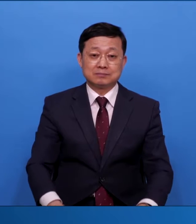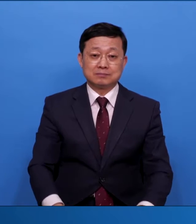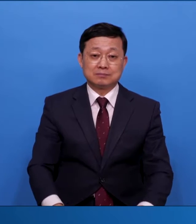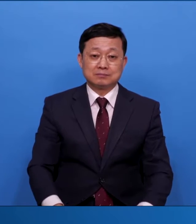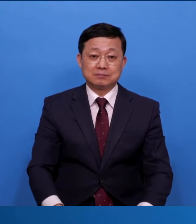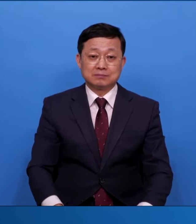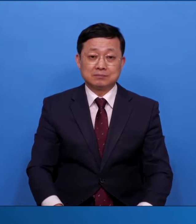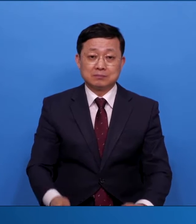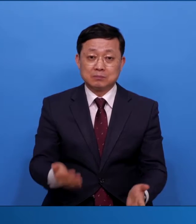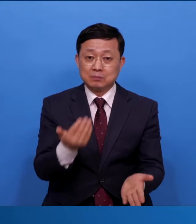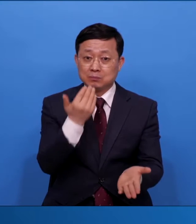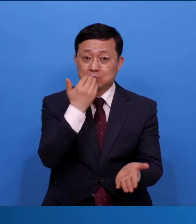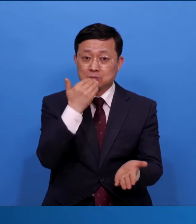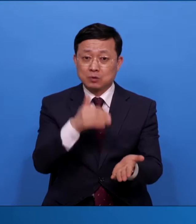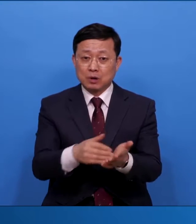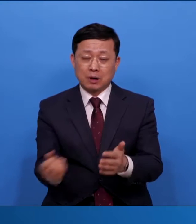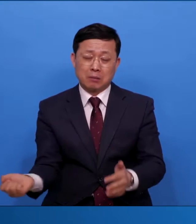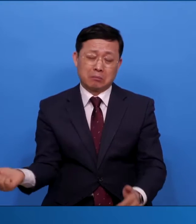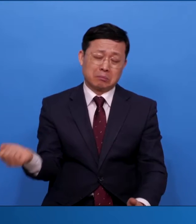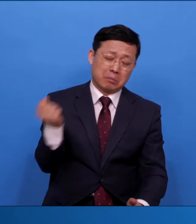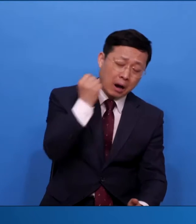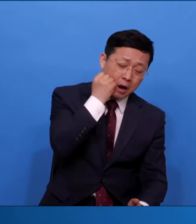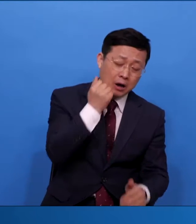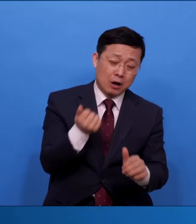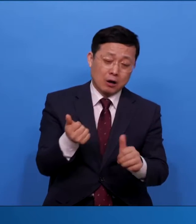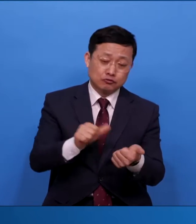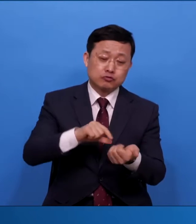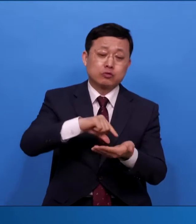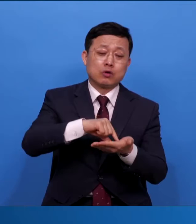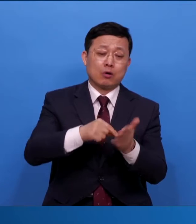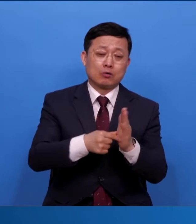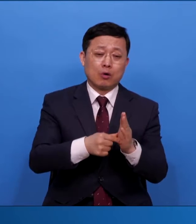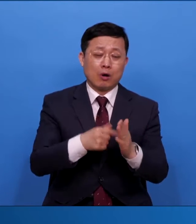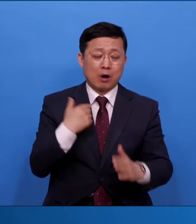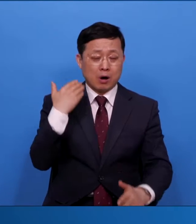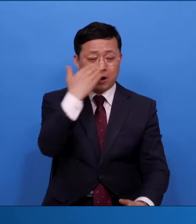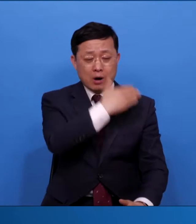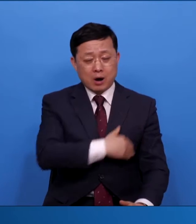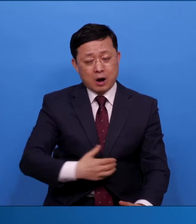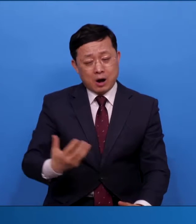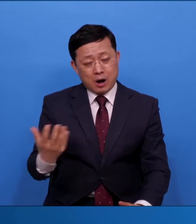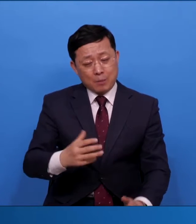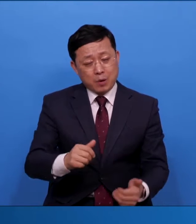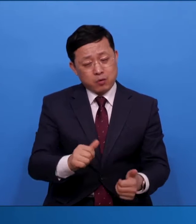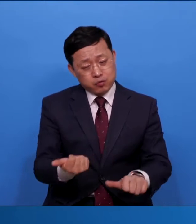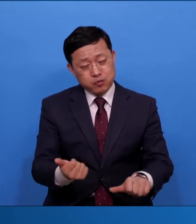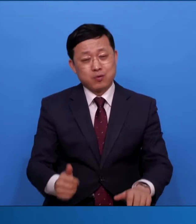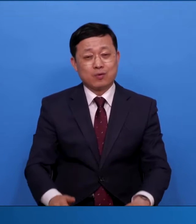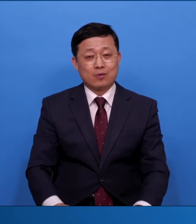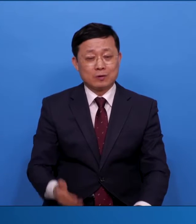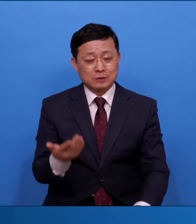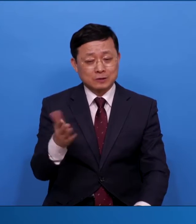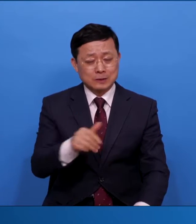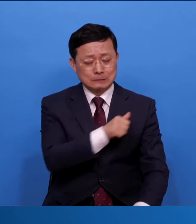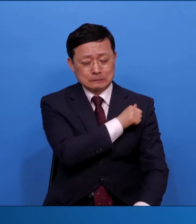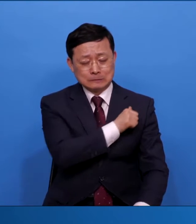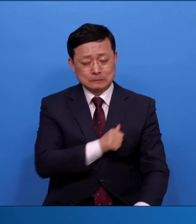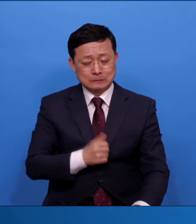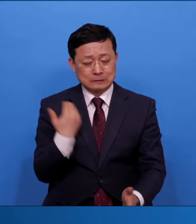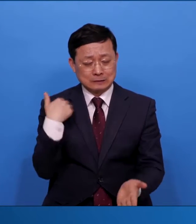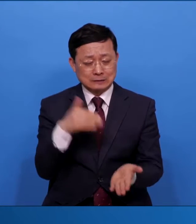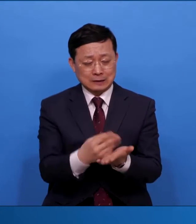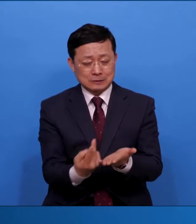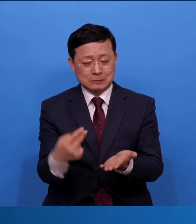来。 돌에 맞아 죽을 정도면 얼마나 아프겠습니까? 想想看，被石头打到死的程度的话，该有多疼。 그런데 다시